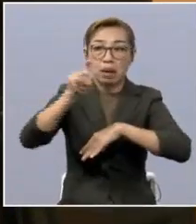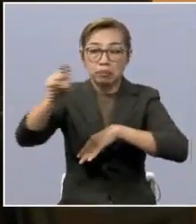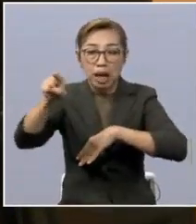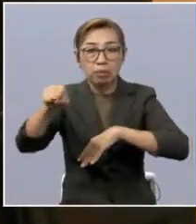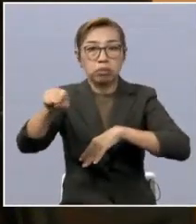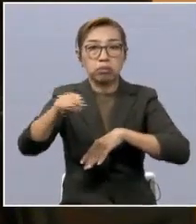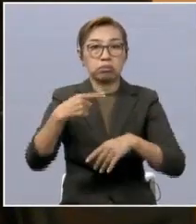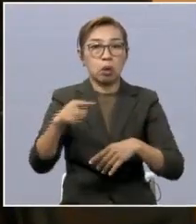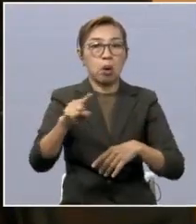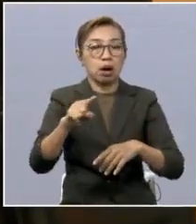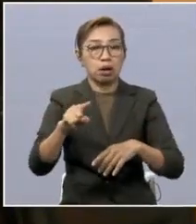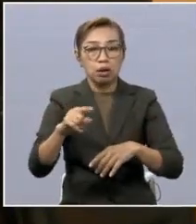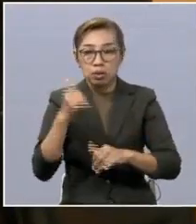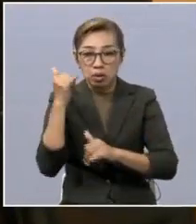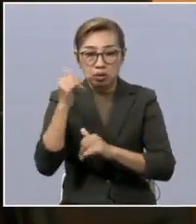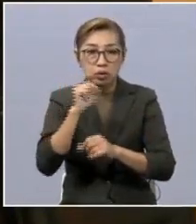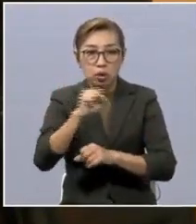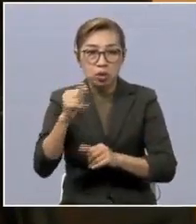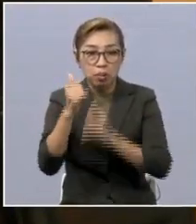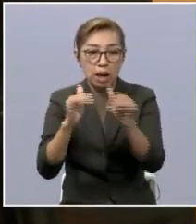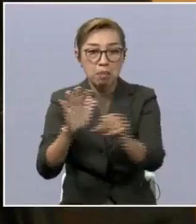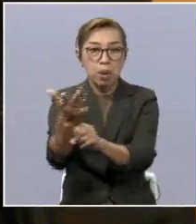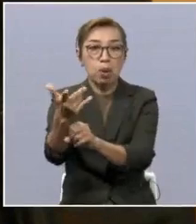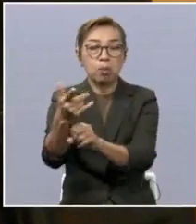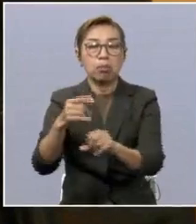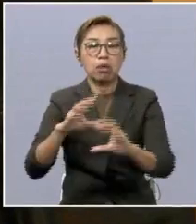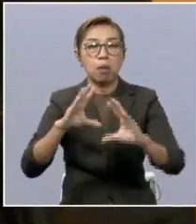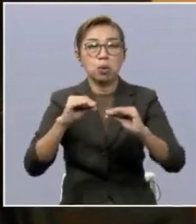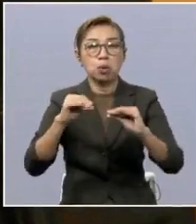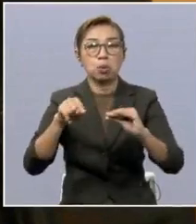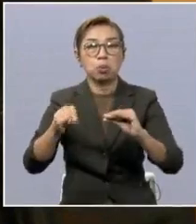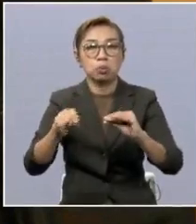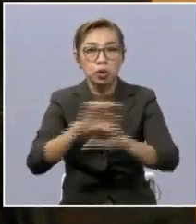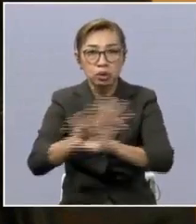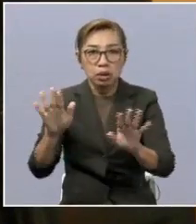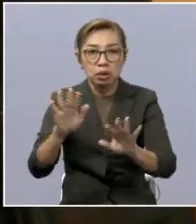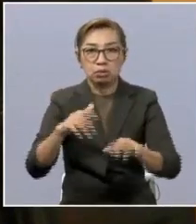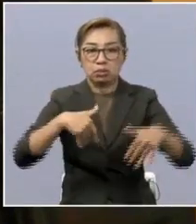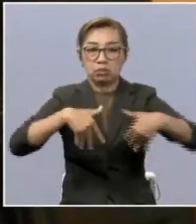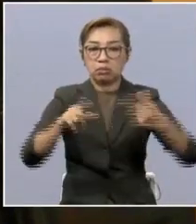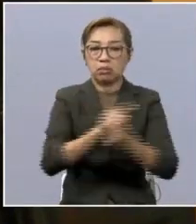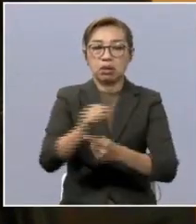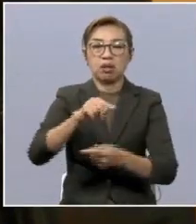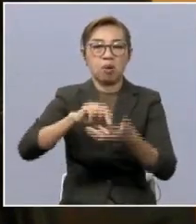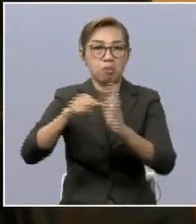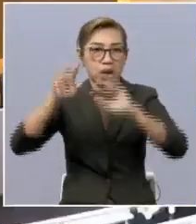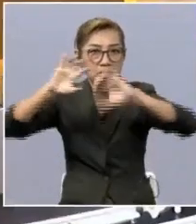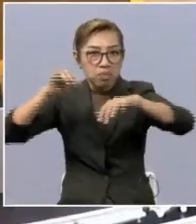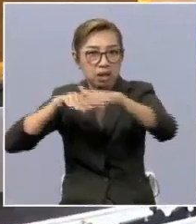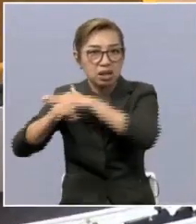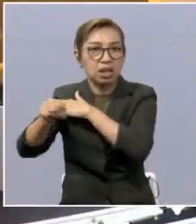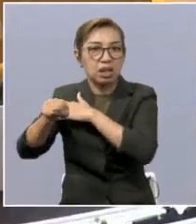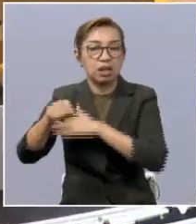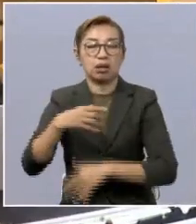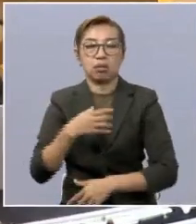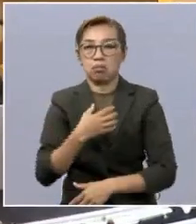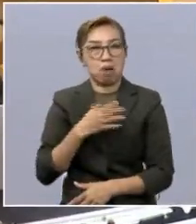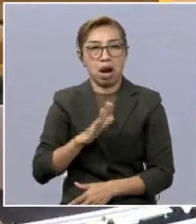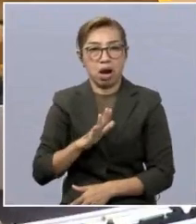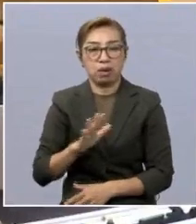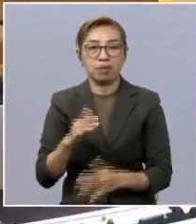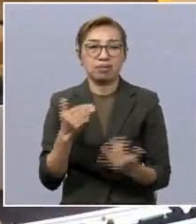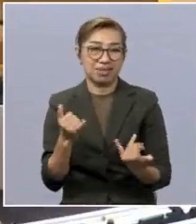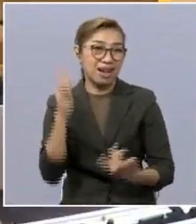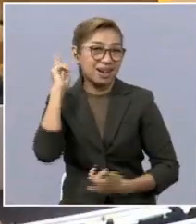าล่มที่จะทำให้ถูกมองจากสังคมว่าหนีการอภิปรายและการตรวจสอบครับ นี่ก็เป็นกระแสที่เกิดขึ้นเนี่ยนะครับ